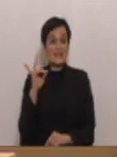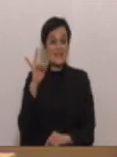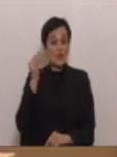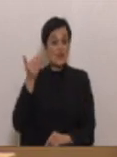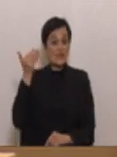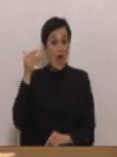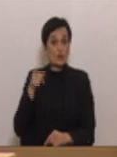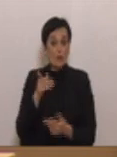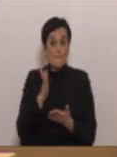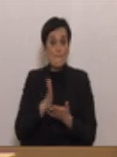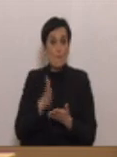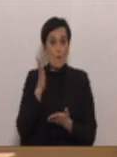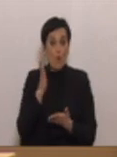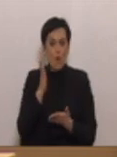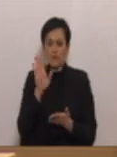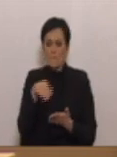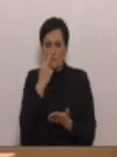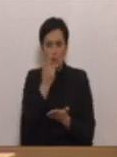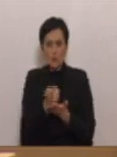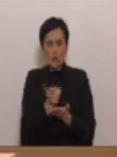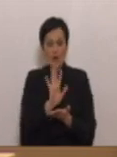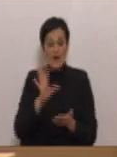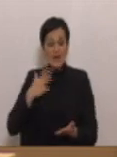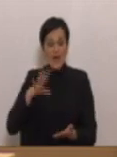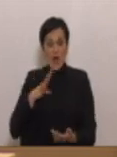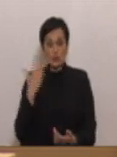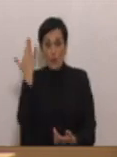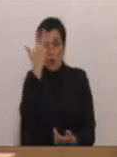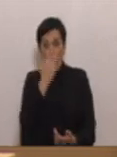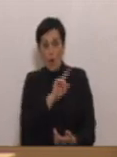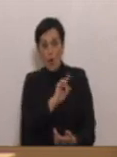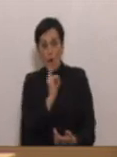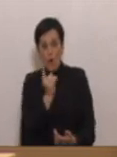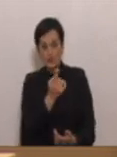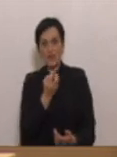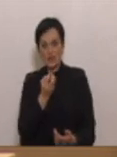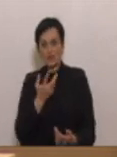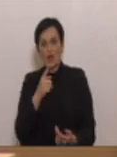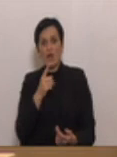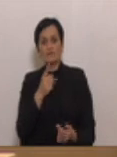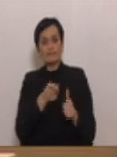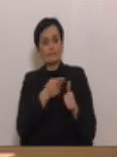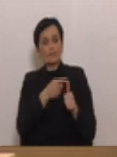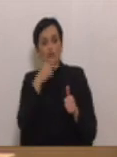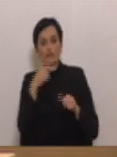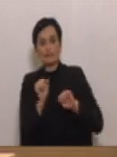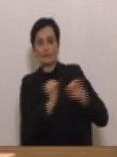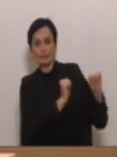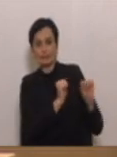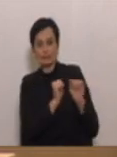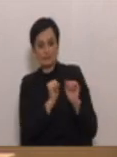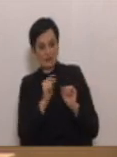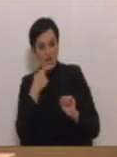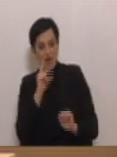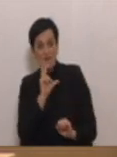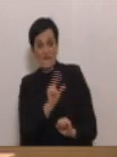mkone, da, misi miuhedavat, cartulot nebas. Ide adrulobs da prorusus ejaxis. Da